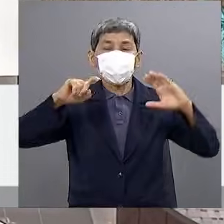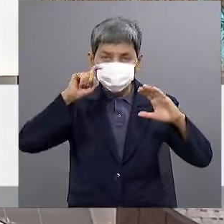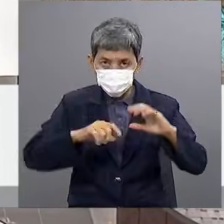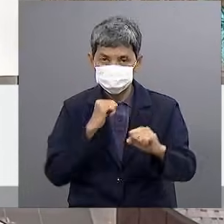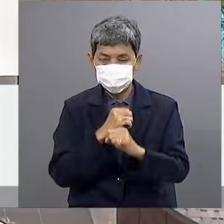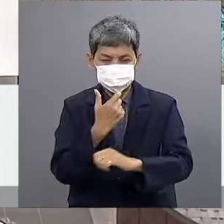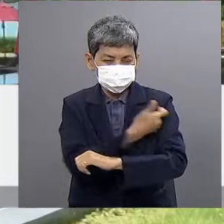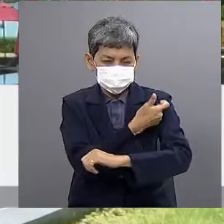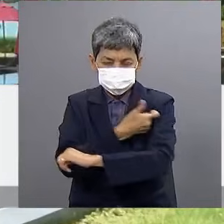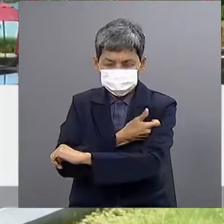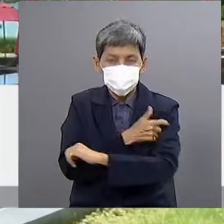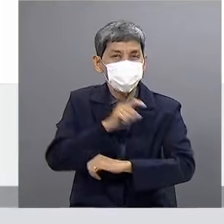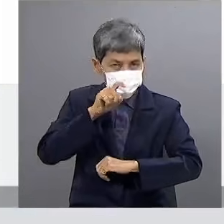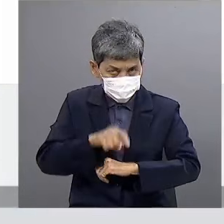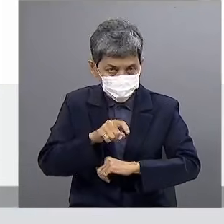บคู่ไปด้วยค่ะ